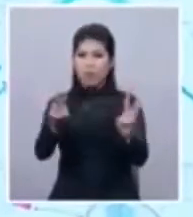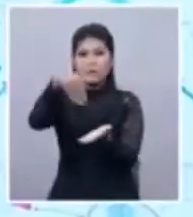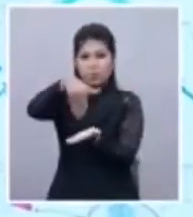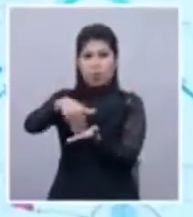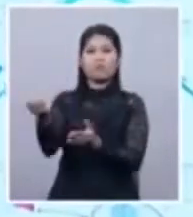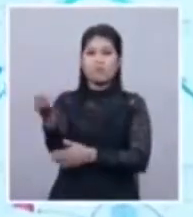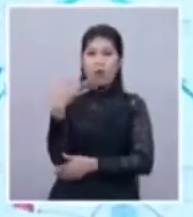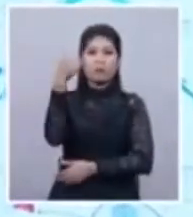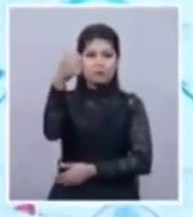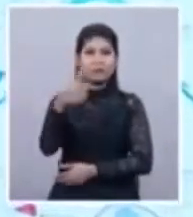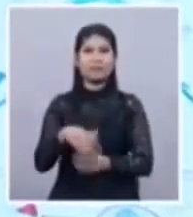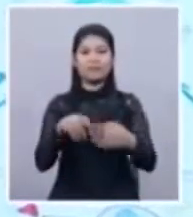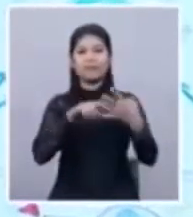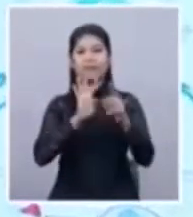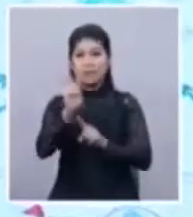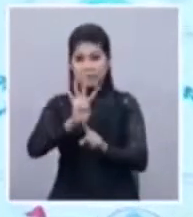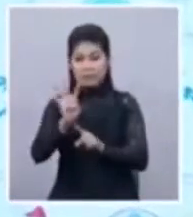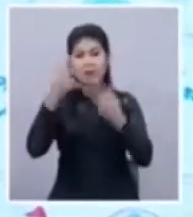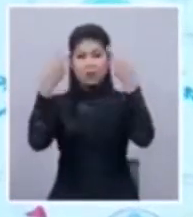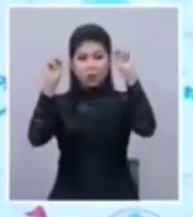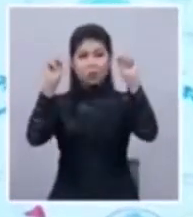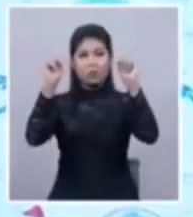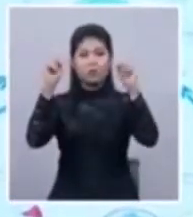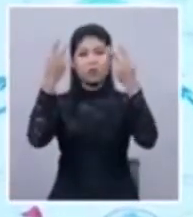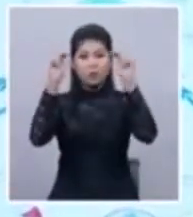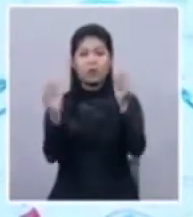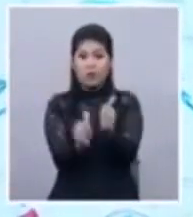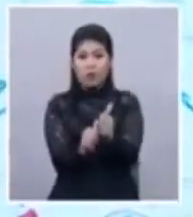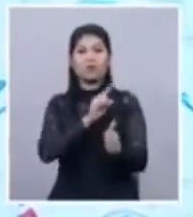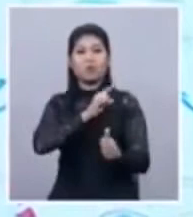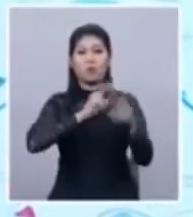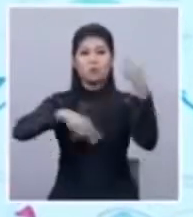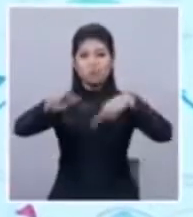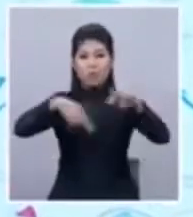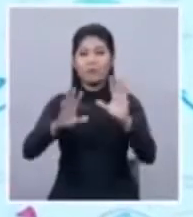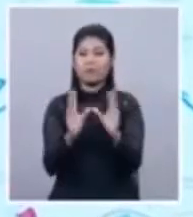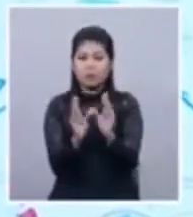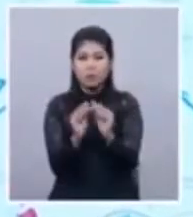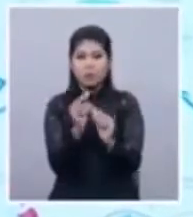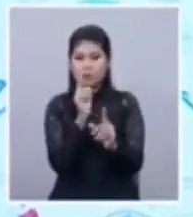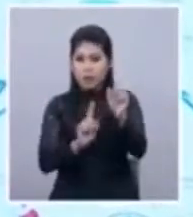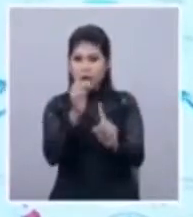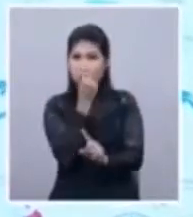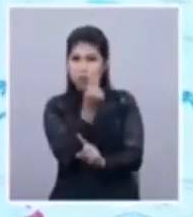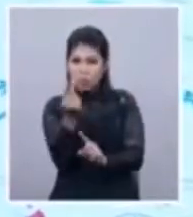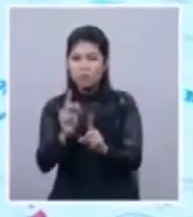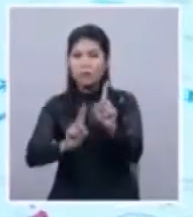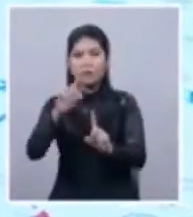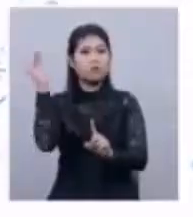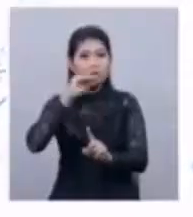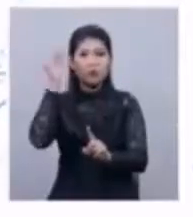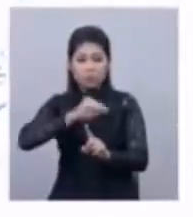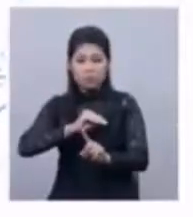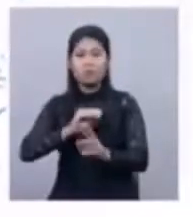รงได้นะครับอันที่สี่ก็คือว่าท่านนายกรัฐมนตรีและก็ท่านรองนายกรัฐมนตรีที่ดูแลกำกับเนี่ยจะต้องมีการประชุมติดตามสถานการณ์ทุกครั้งนะครับแล้วบ